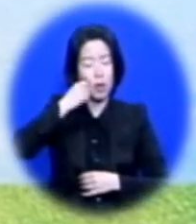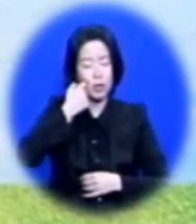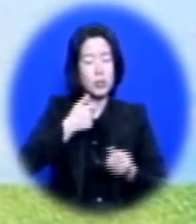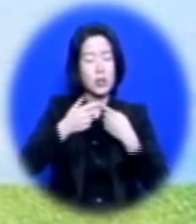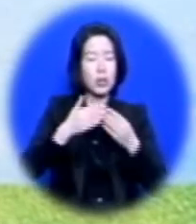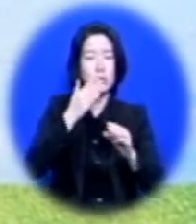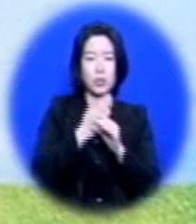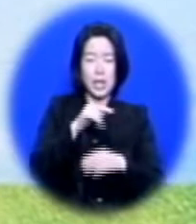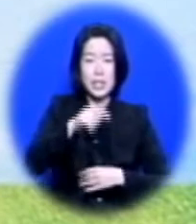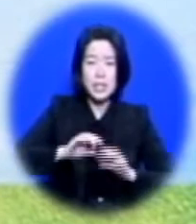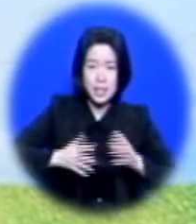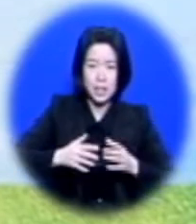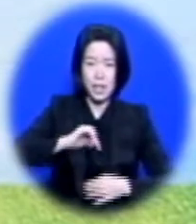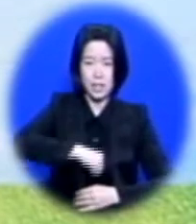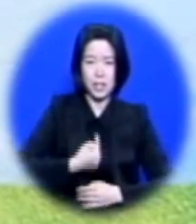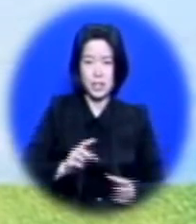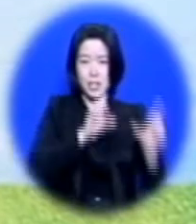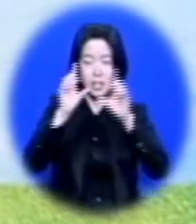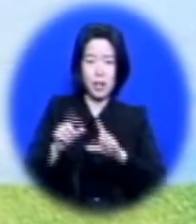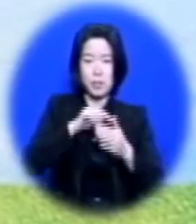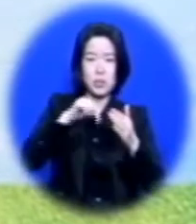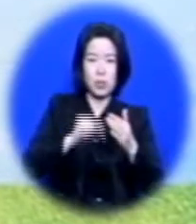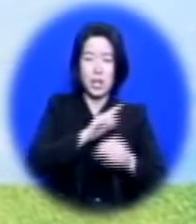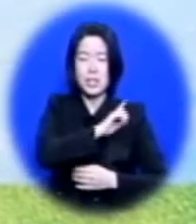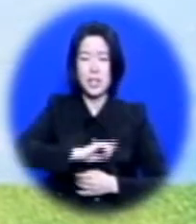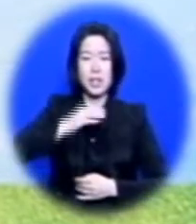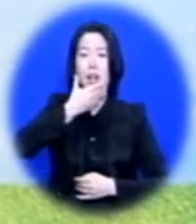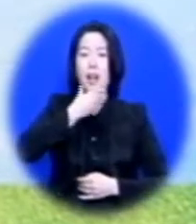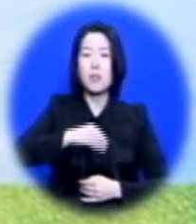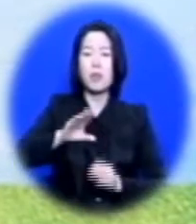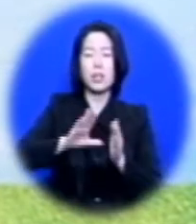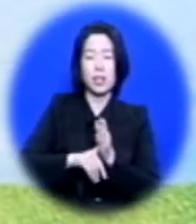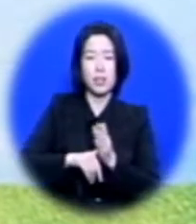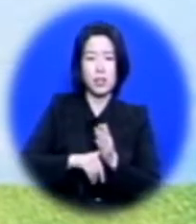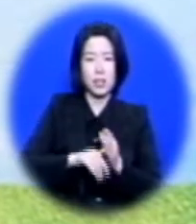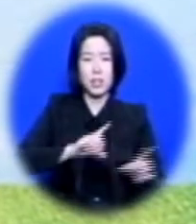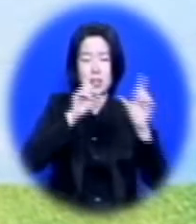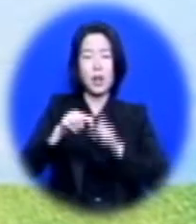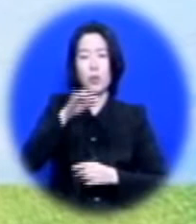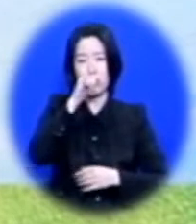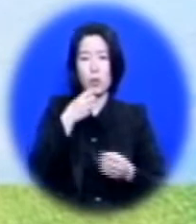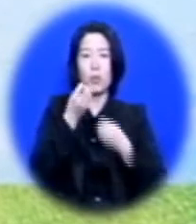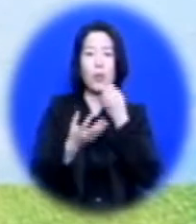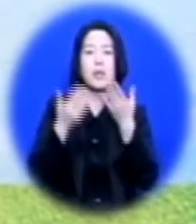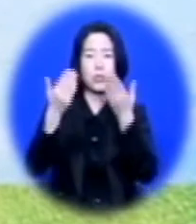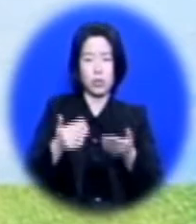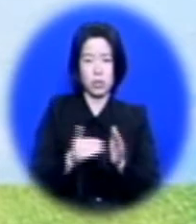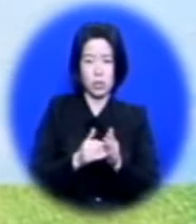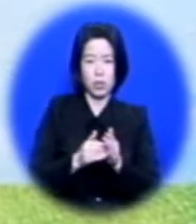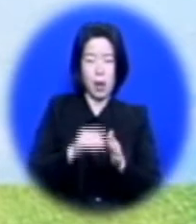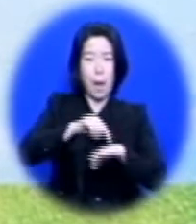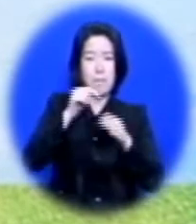이 세상에서 자신의 삶 속에 가장 행복한 때를 자기가 보내고 있다고 고백을 하셨어요 마음은